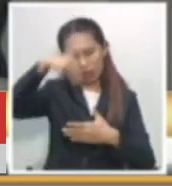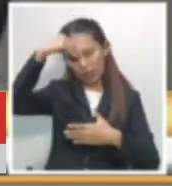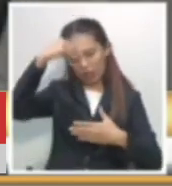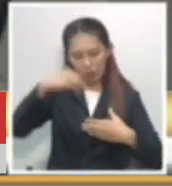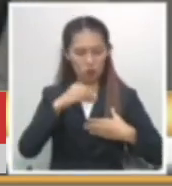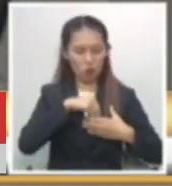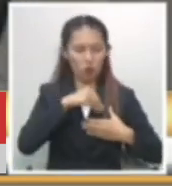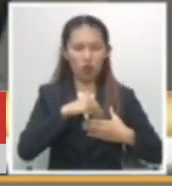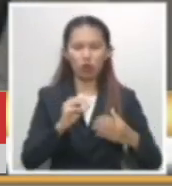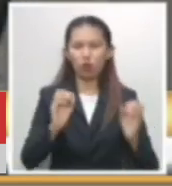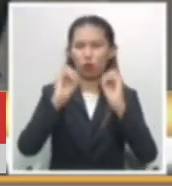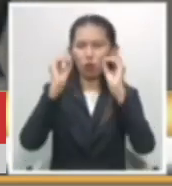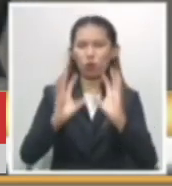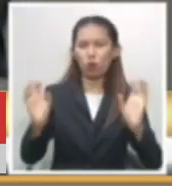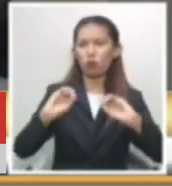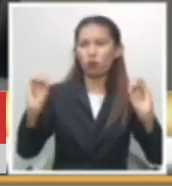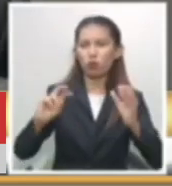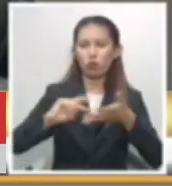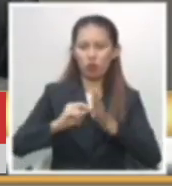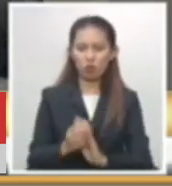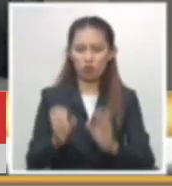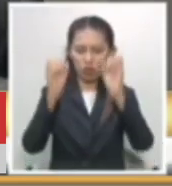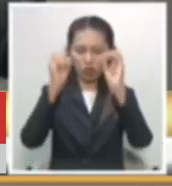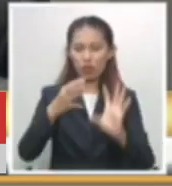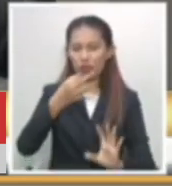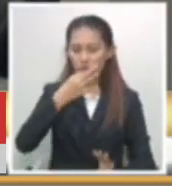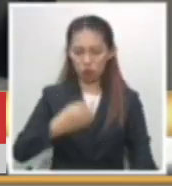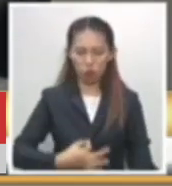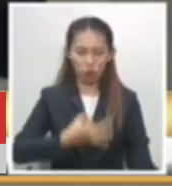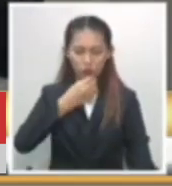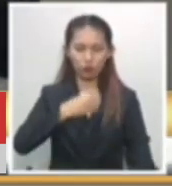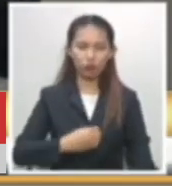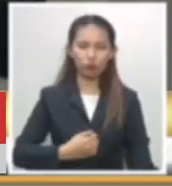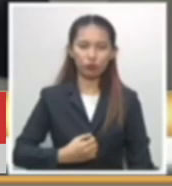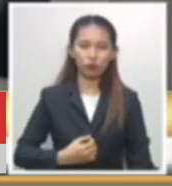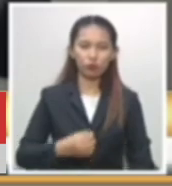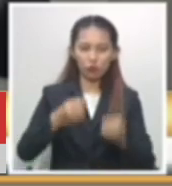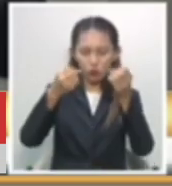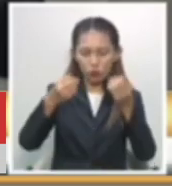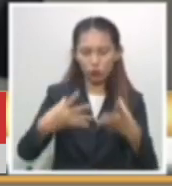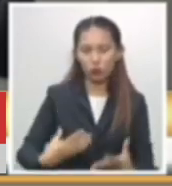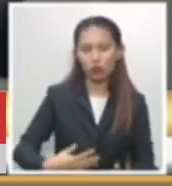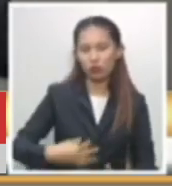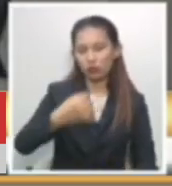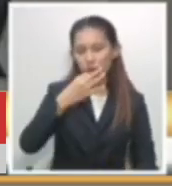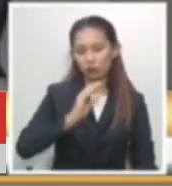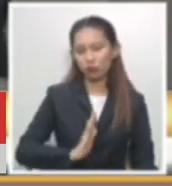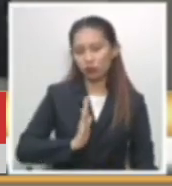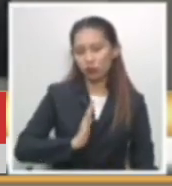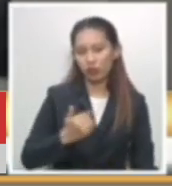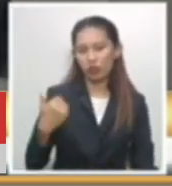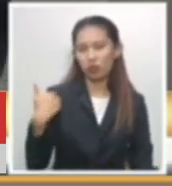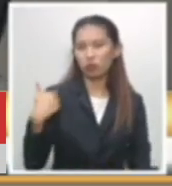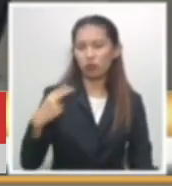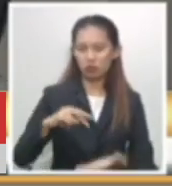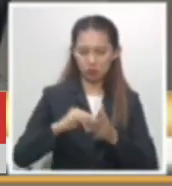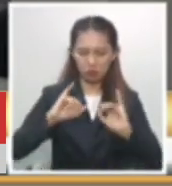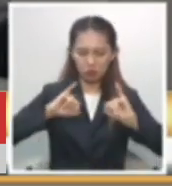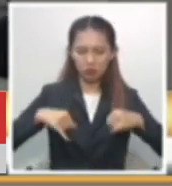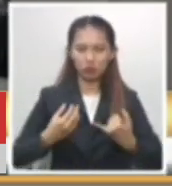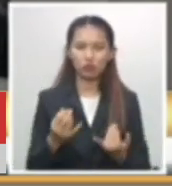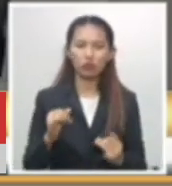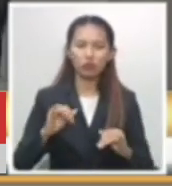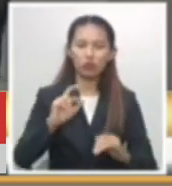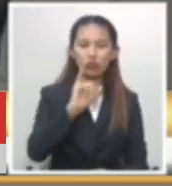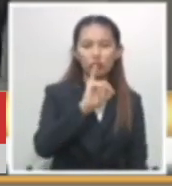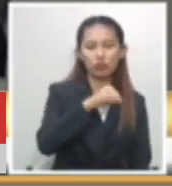ครูที่มีเกียรติมีศักดิ์ศรีเขาทำด้วยจิตวิญญาณด้วยจรรยาบรรณเข ขาเรียกว่ามีใบประกอบวิชาชีพครูไม่ใ